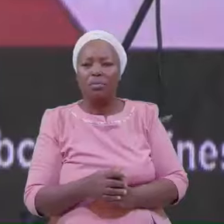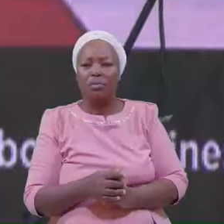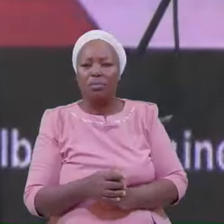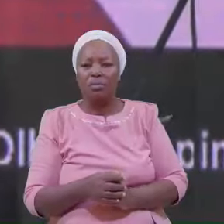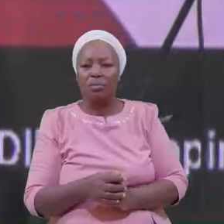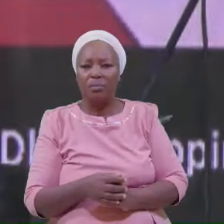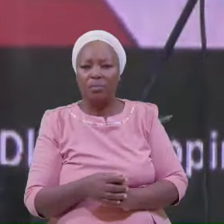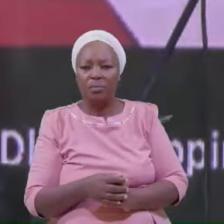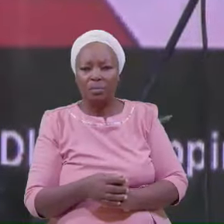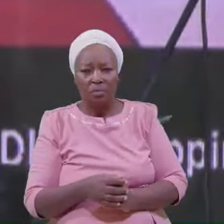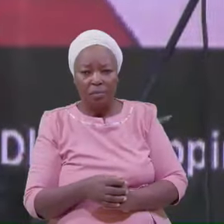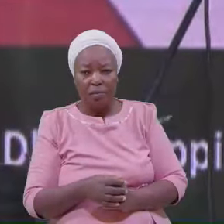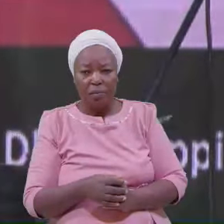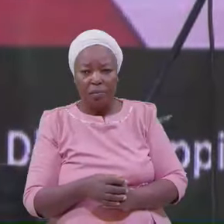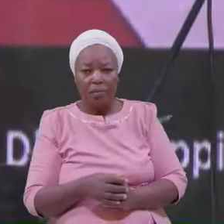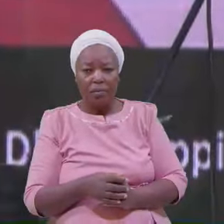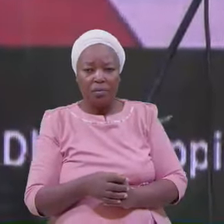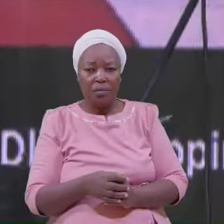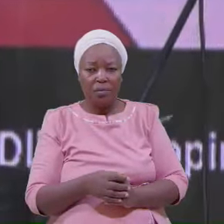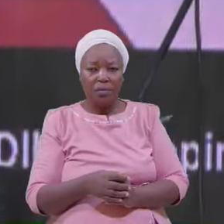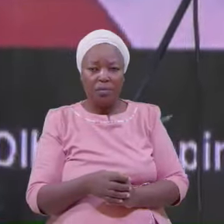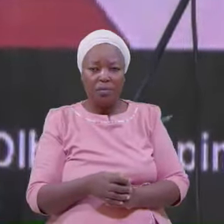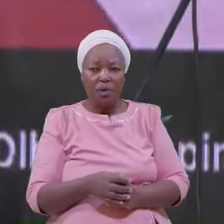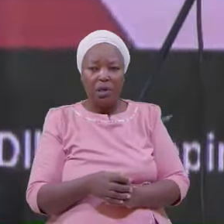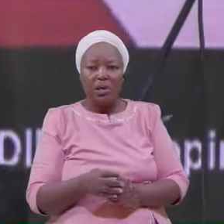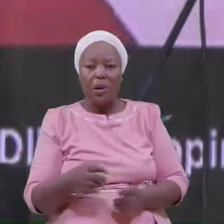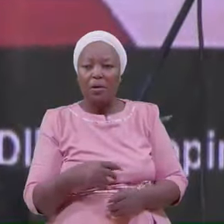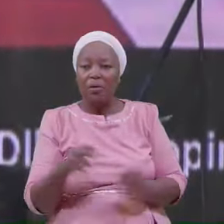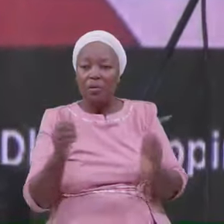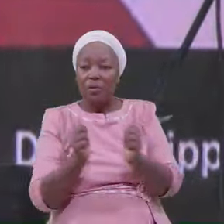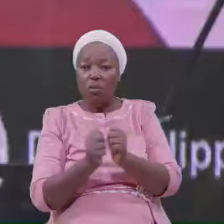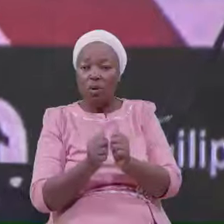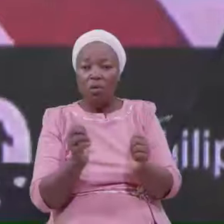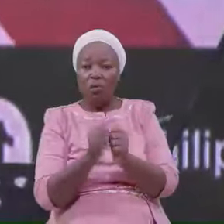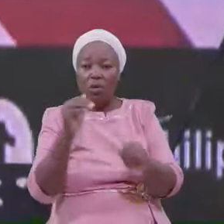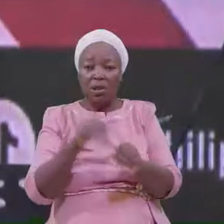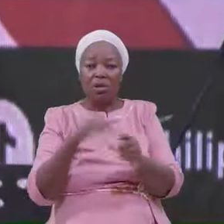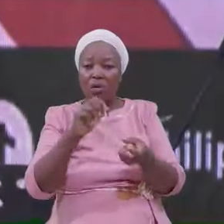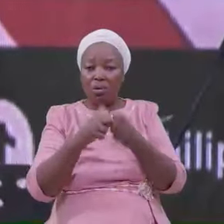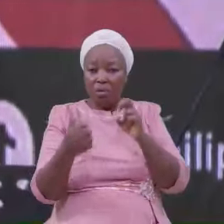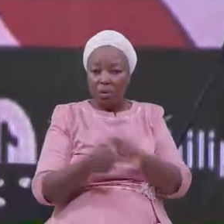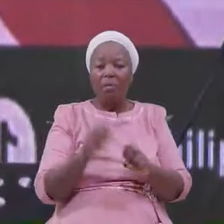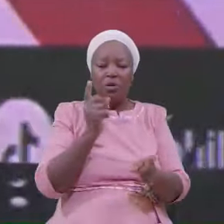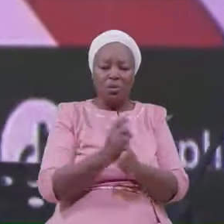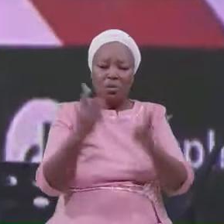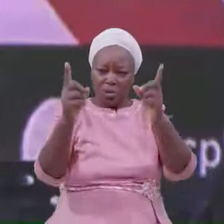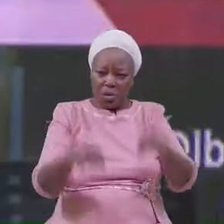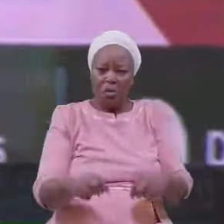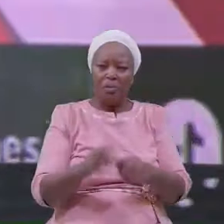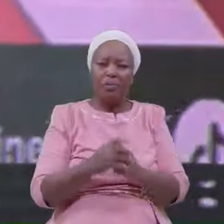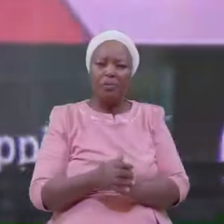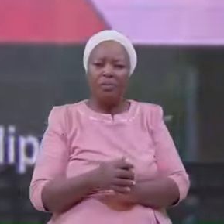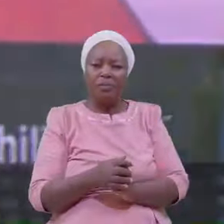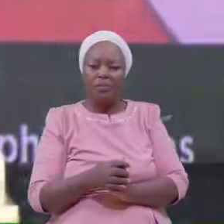kinabukasan, hali kayo, lumapit sa Panginoon. Within your dreams of the coming judgment, don't worry, come. Kung ano man ang iyong